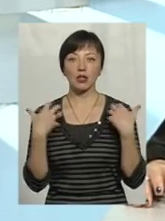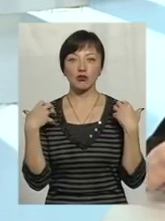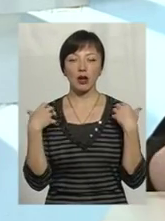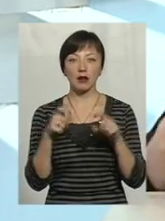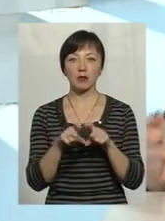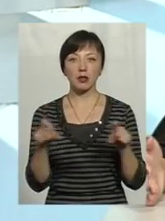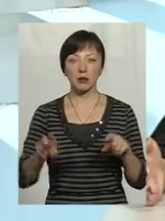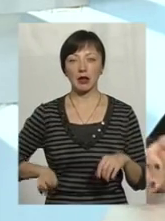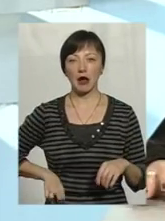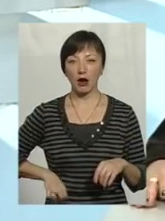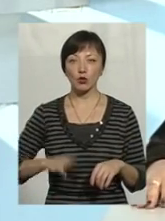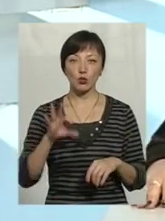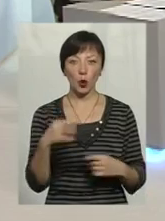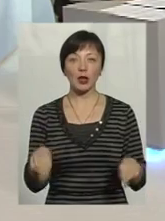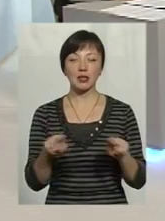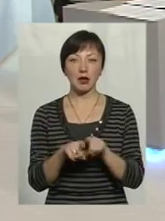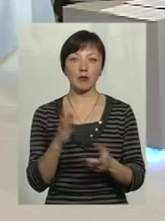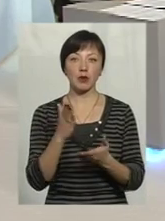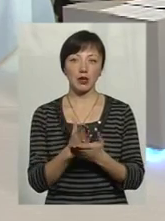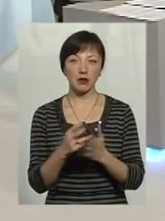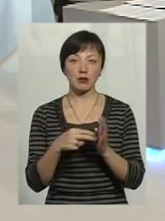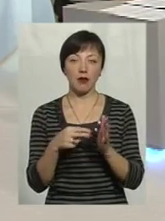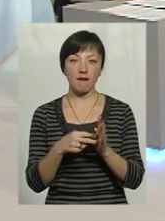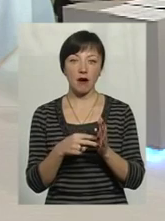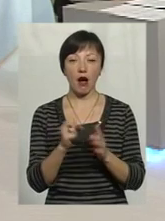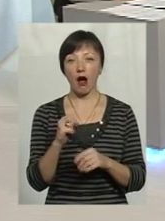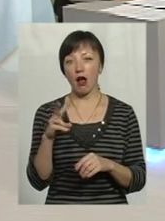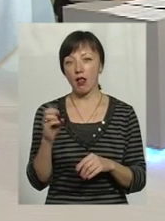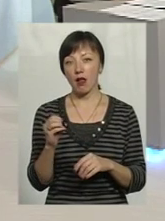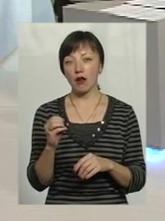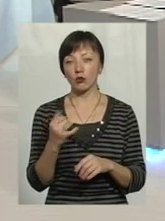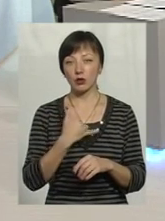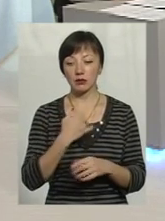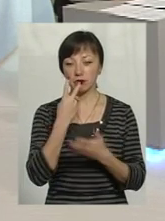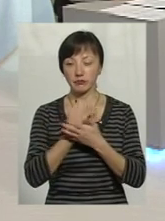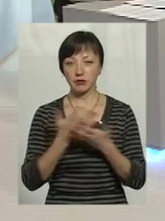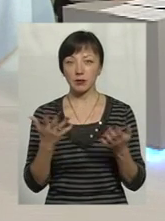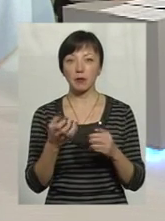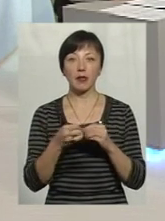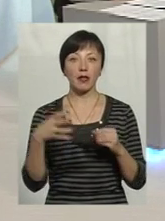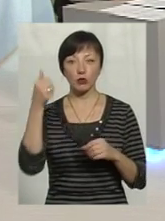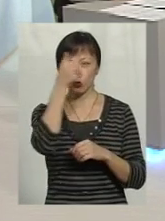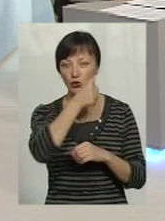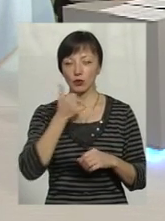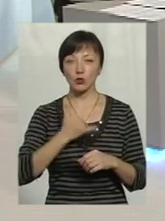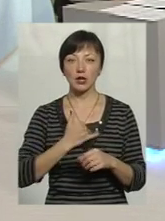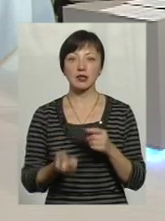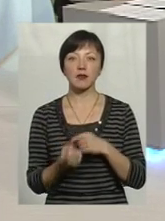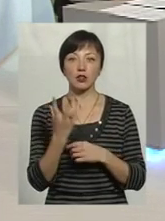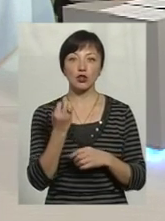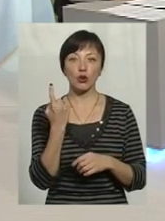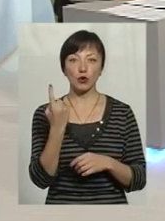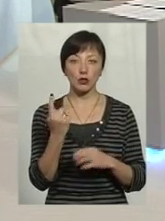департаменту, директором, то так само є ставка. Але от тут у нас видно, що навіть в 2015 році в нас з'являється ще